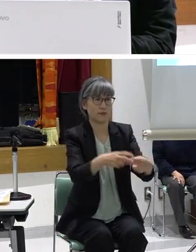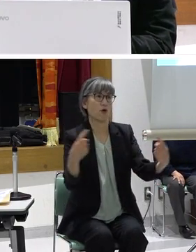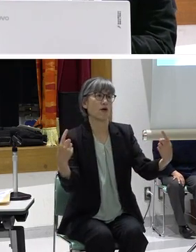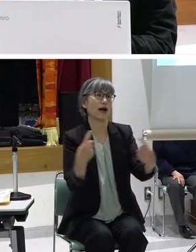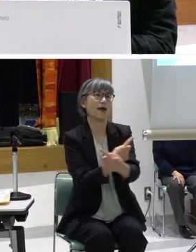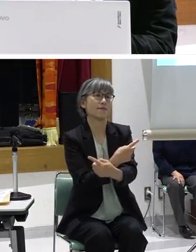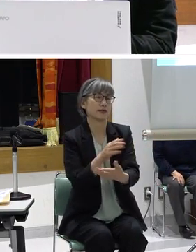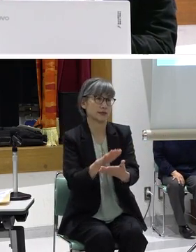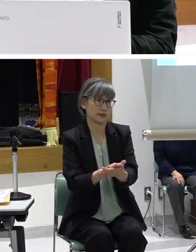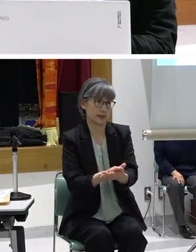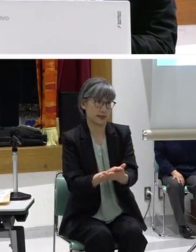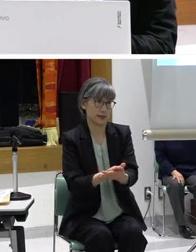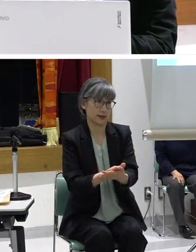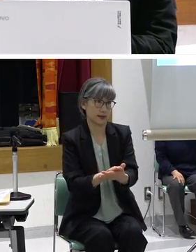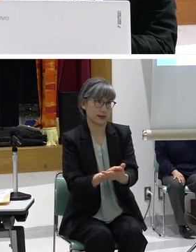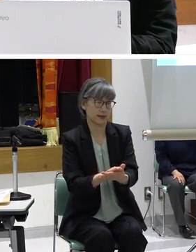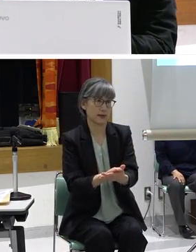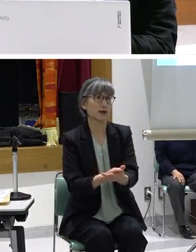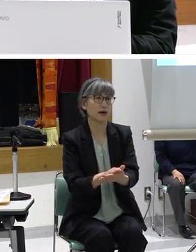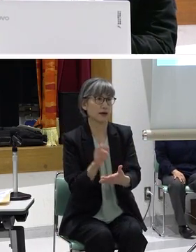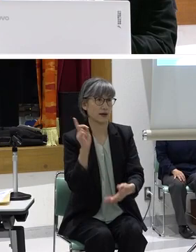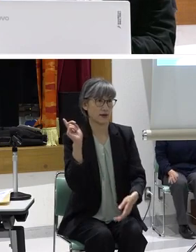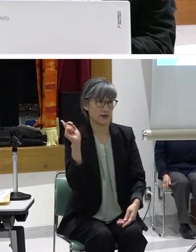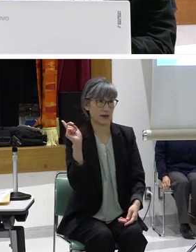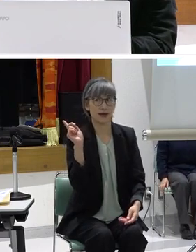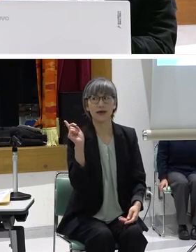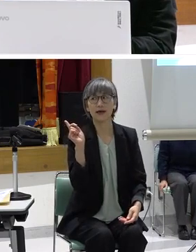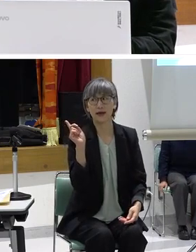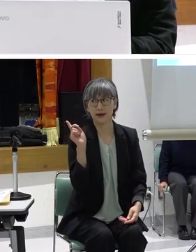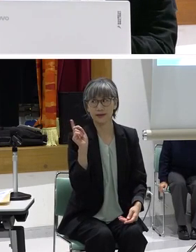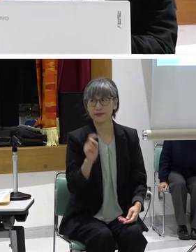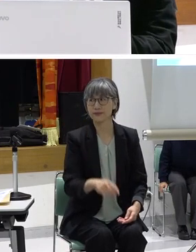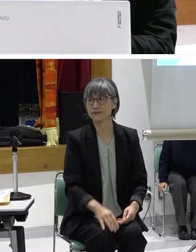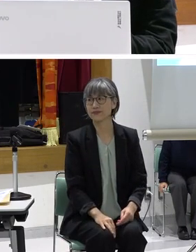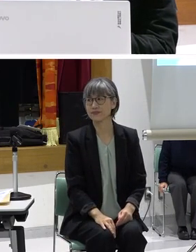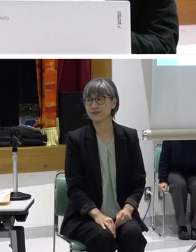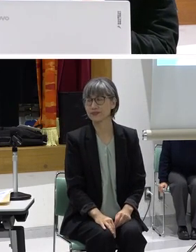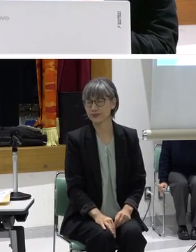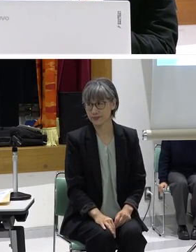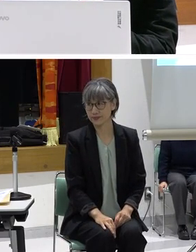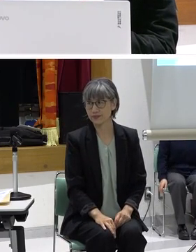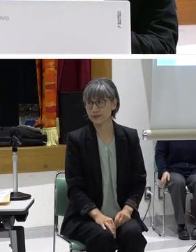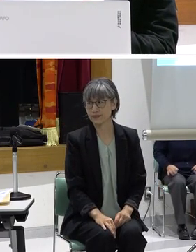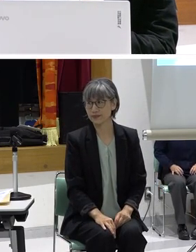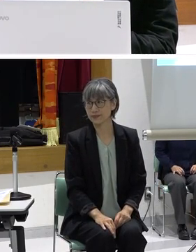ね。こちら見えますかね。おっと、ごめんなさい。